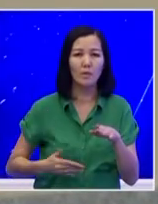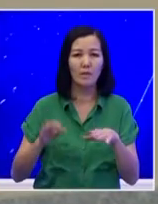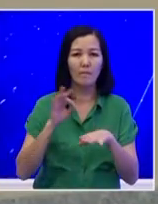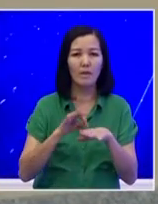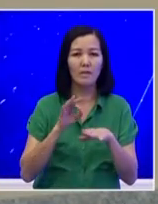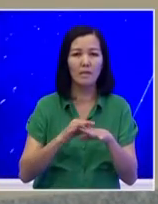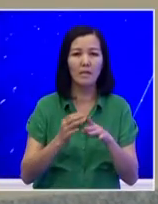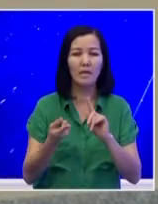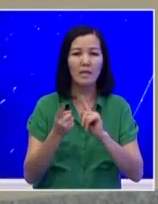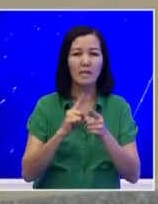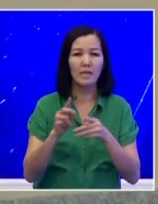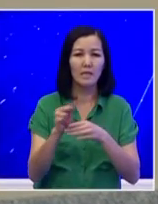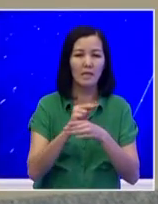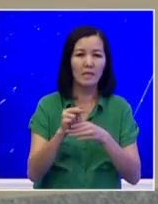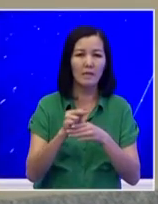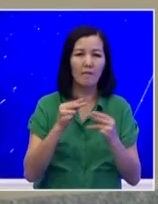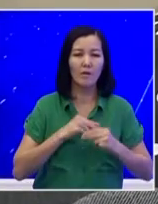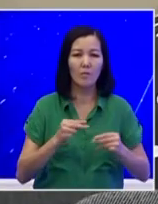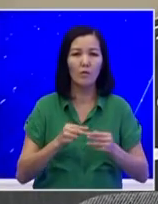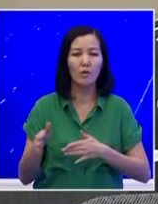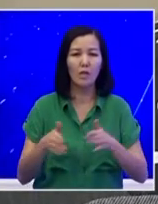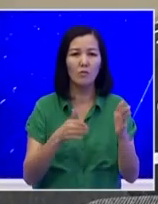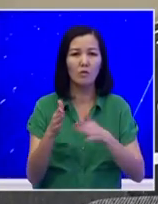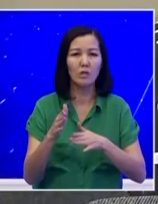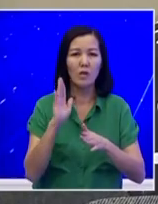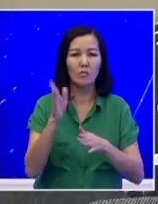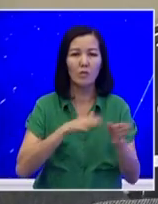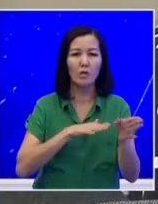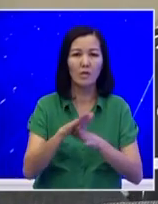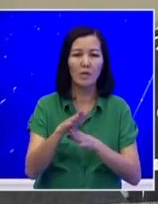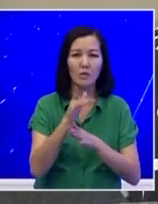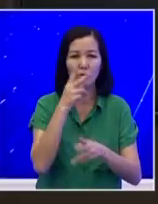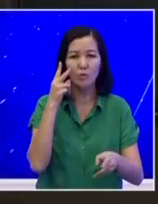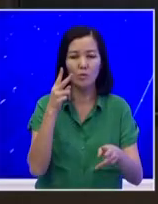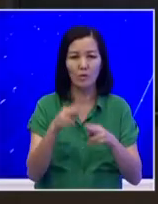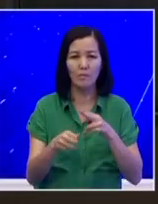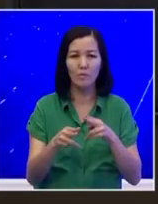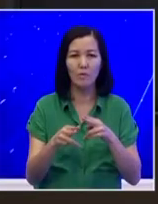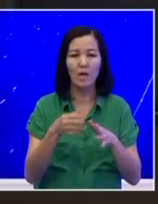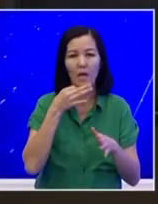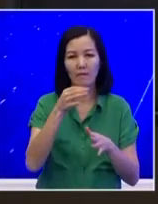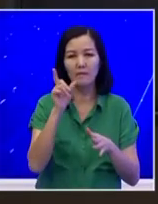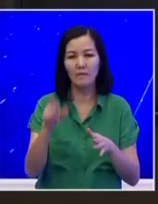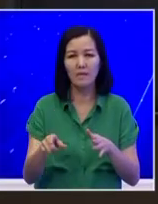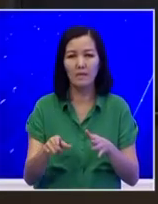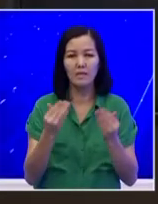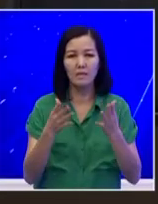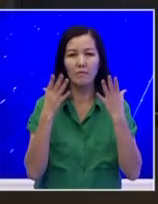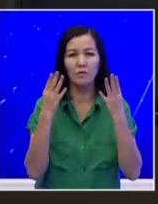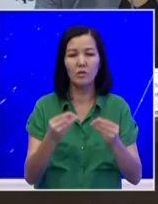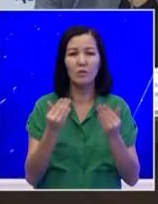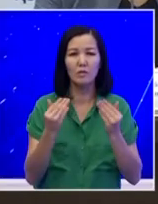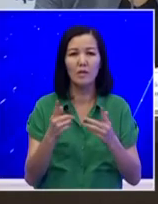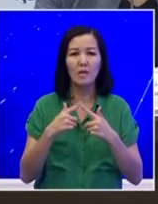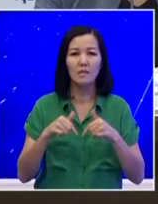внесла некоторые коррективы в работу, однако дорожная карта будет реализована в сроки, уверены ответственные должностные лица. На сегодняшний день